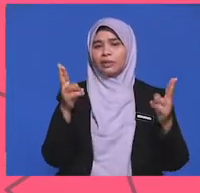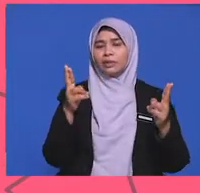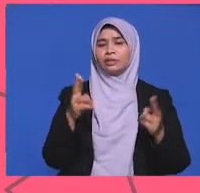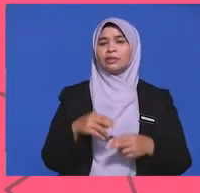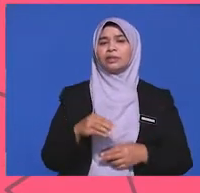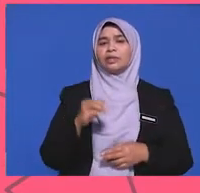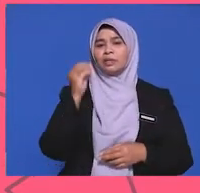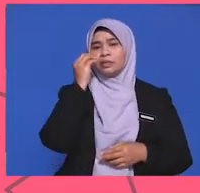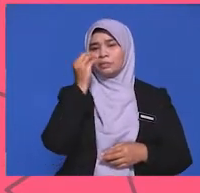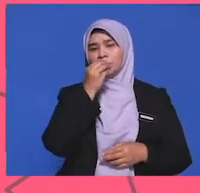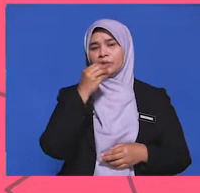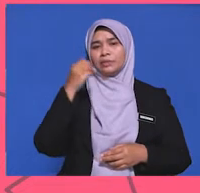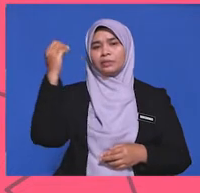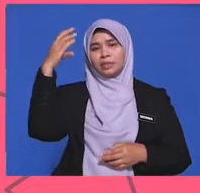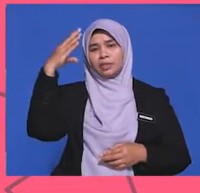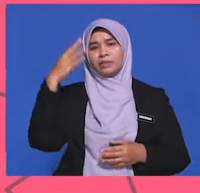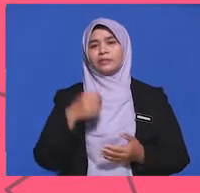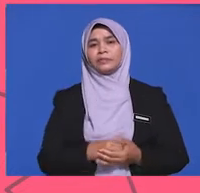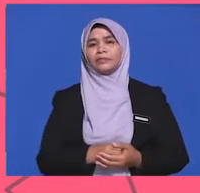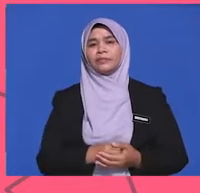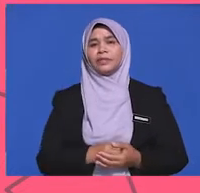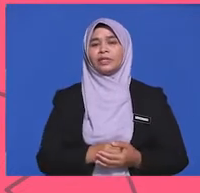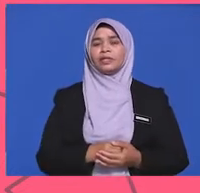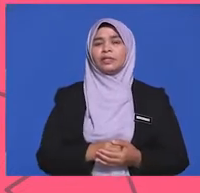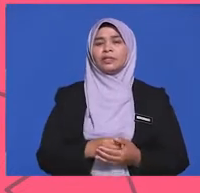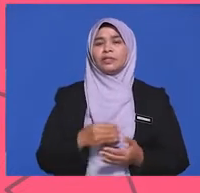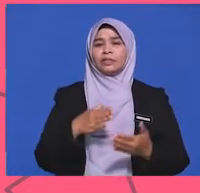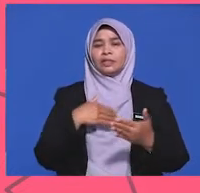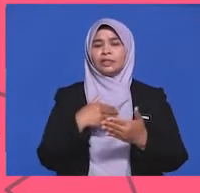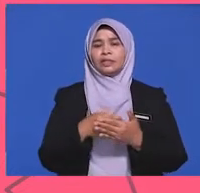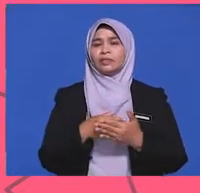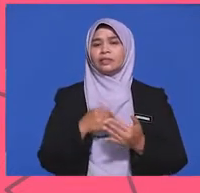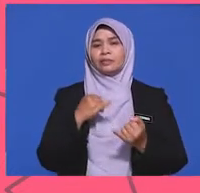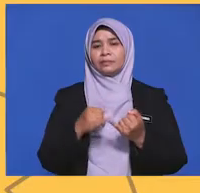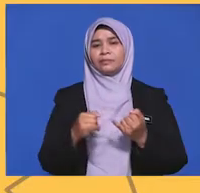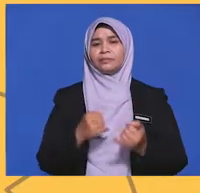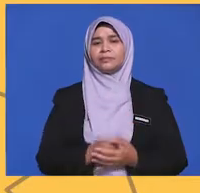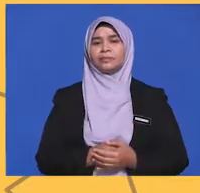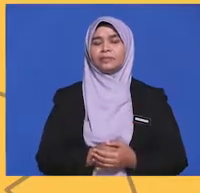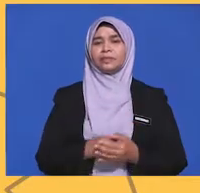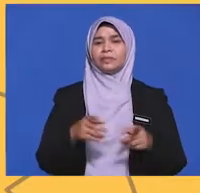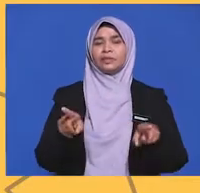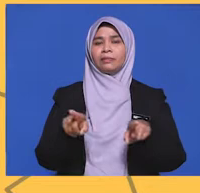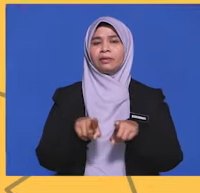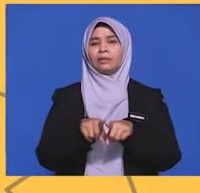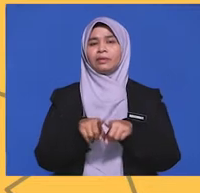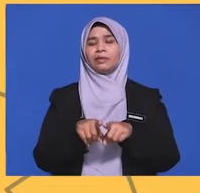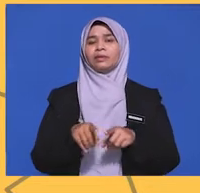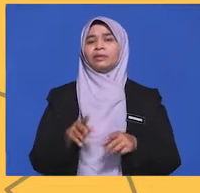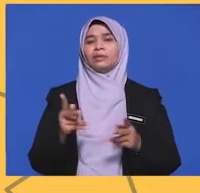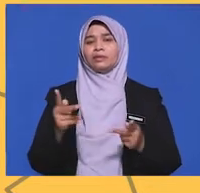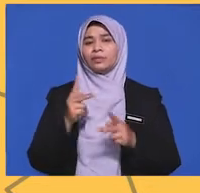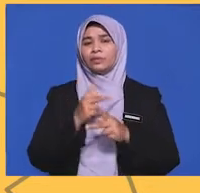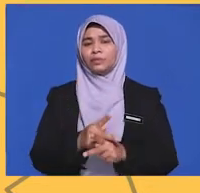2, nilainya ialah bunga matahari hinggalah seterusnya. Sebagai pengukuhan